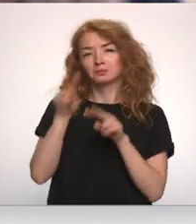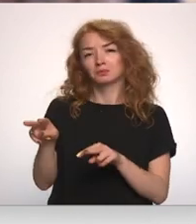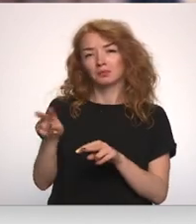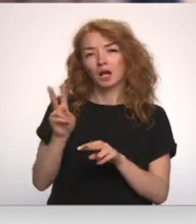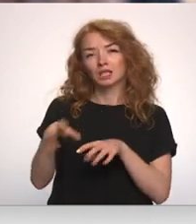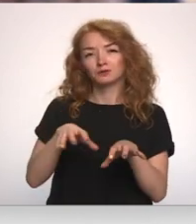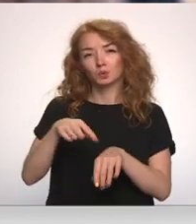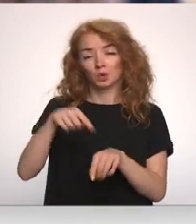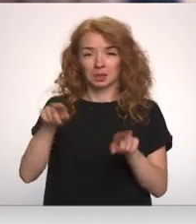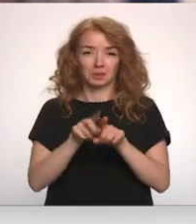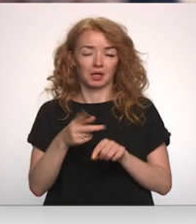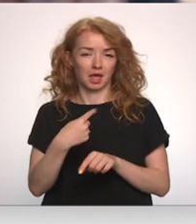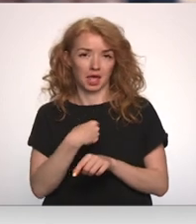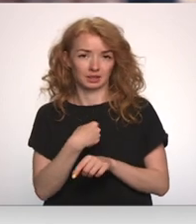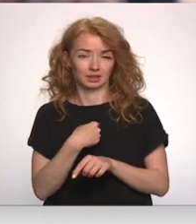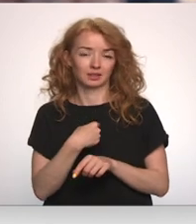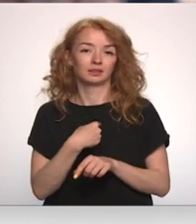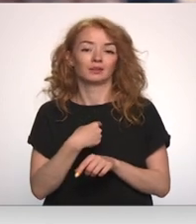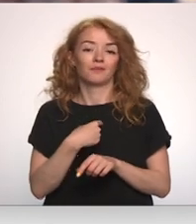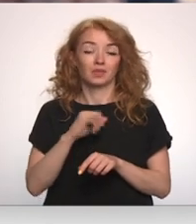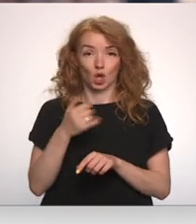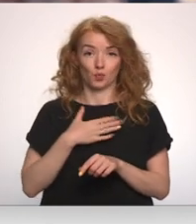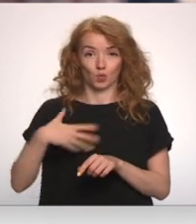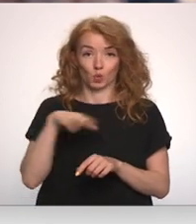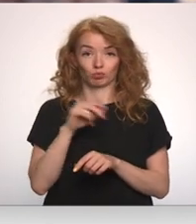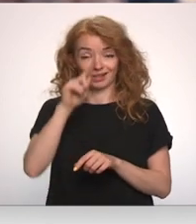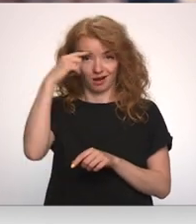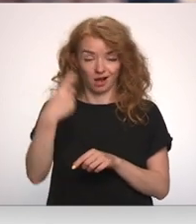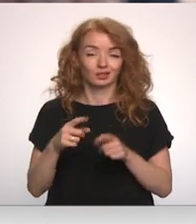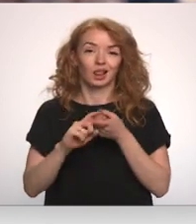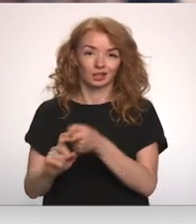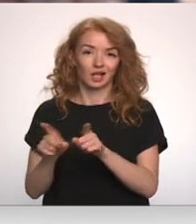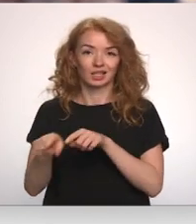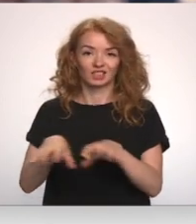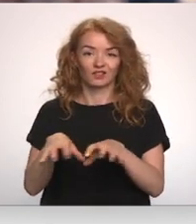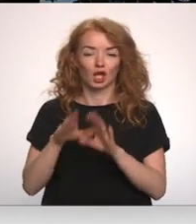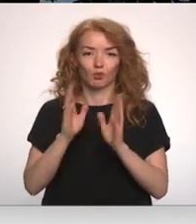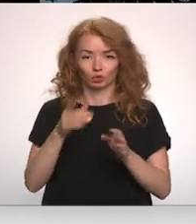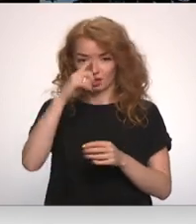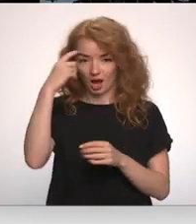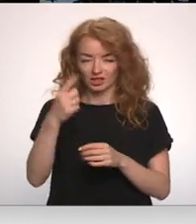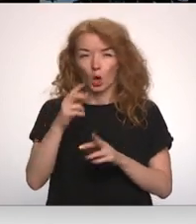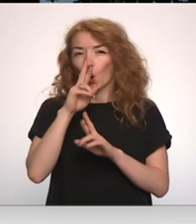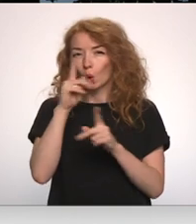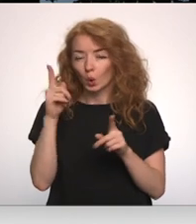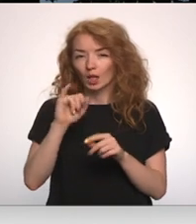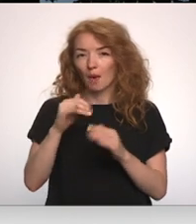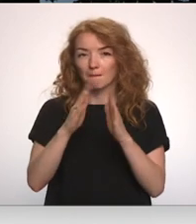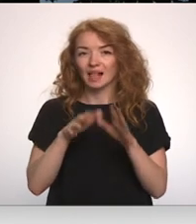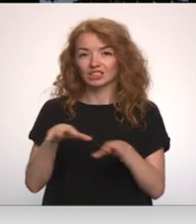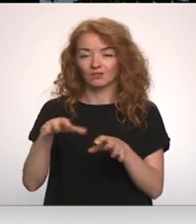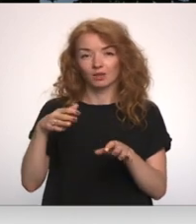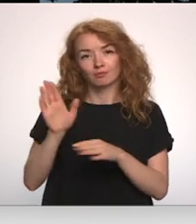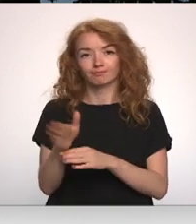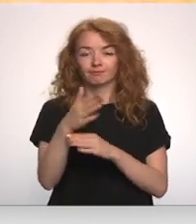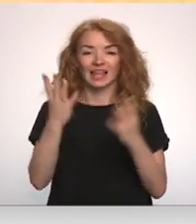dzīvnieku pašsajūtu šajā laikā. Tātad, ja mums ir karsti, tad noteikti arī šim dzīvniekam būs karsti. Kļūda būtu mājdzīvnieku vest pastaigā